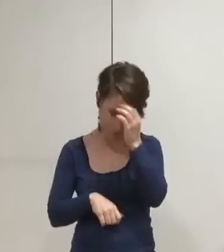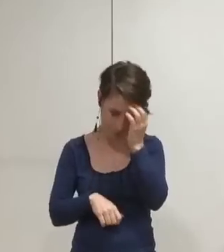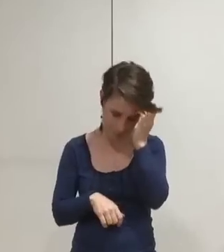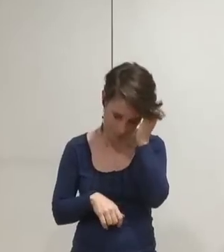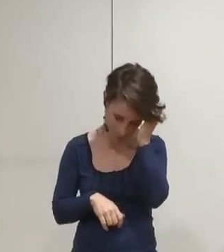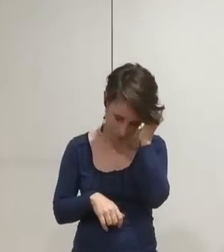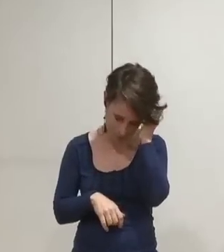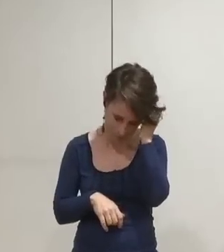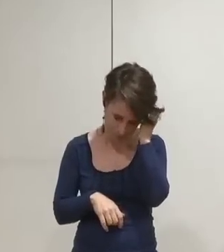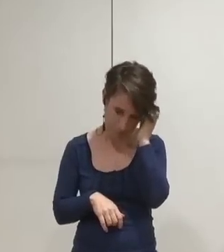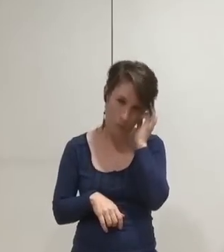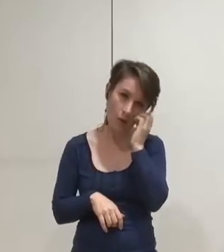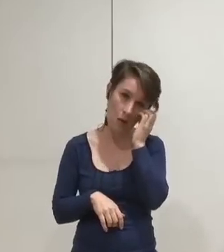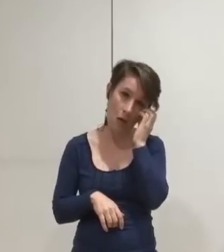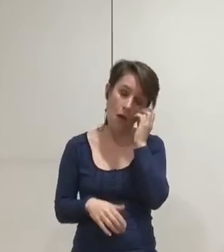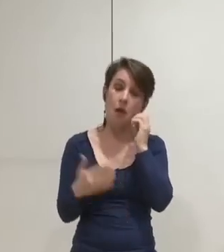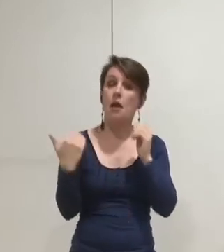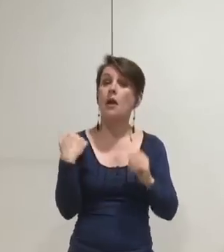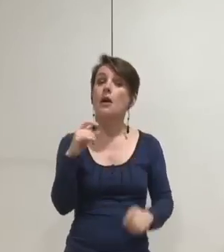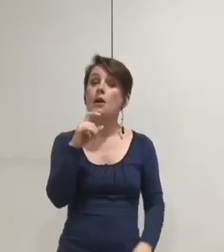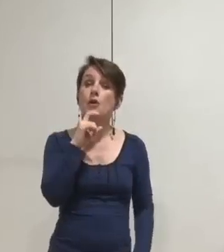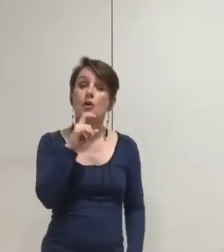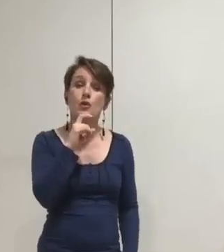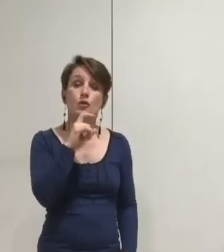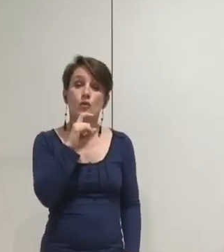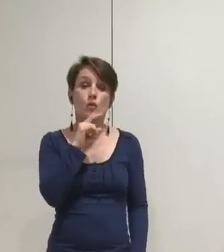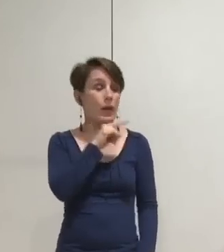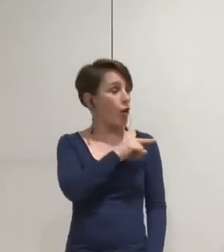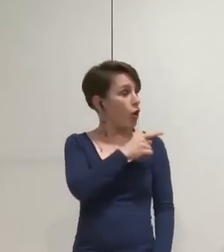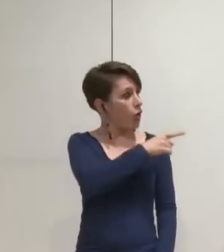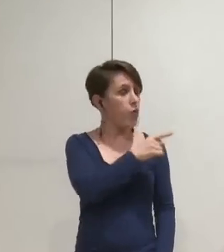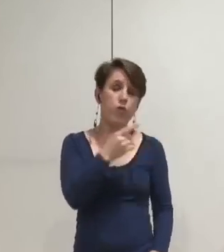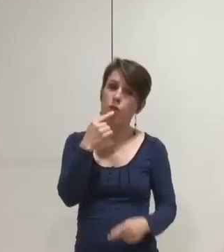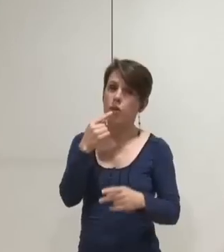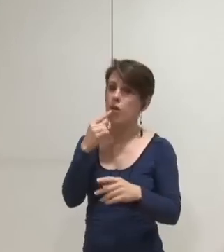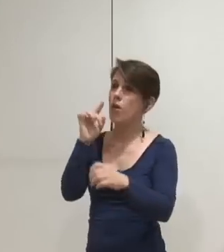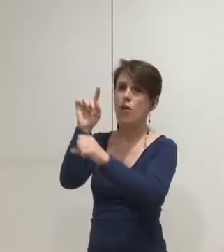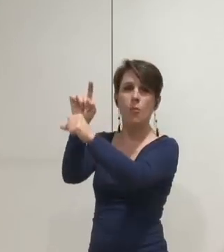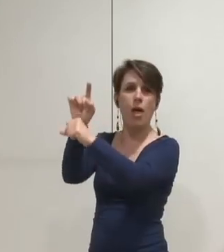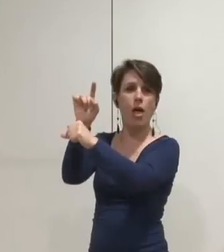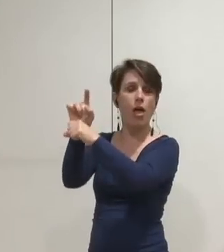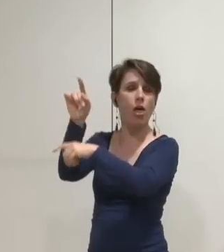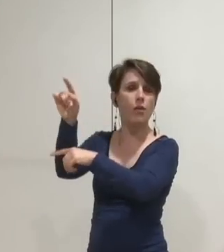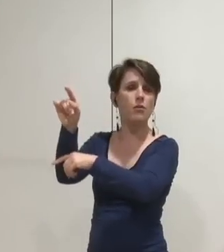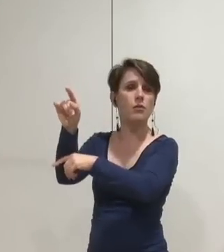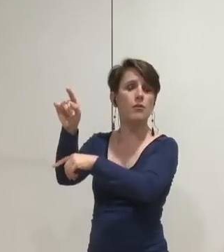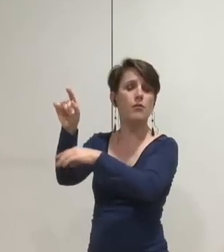l'heure vous avez cru bon d'interpeller le Conseil départemental sur sa participation à